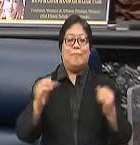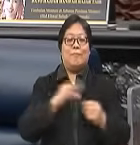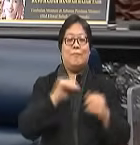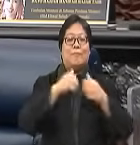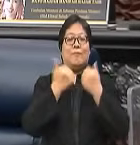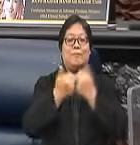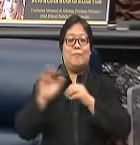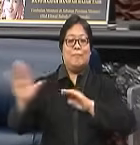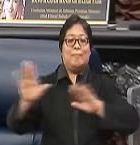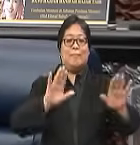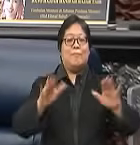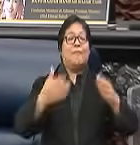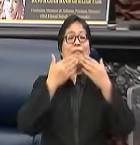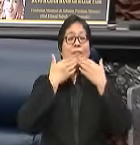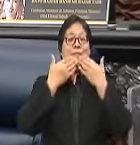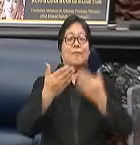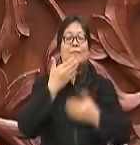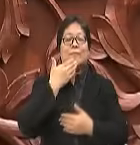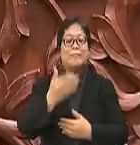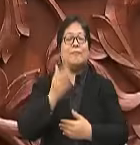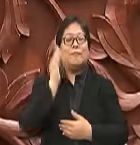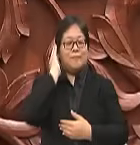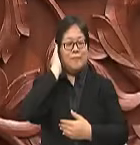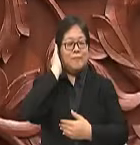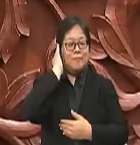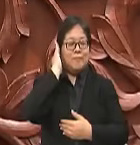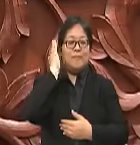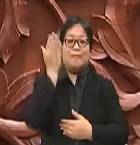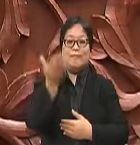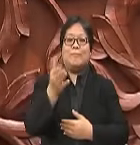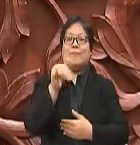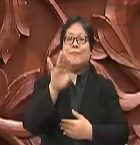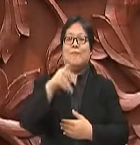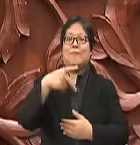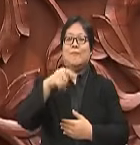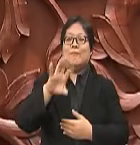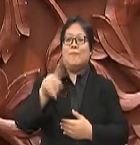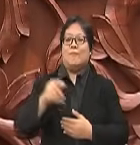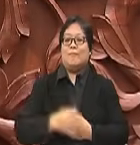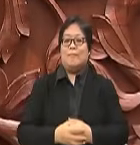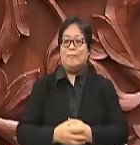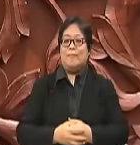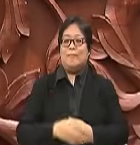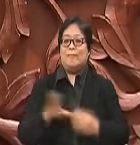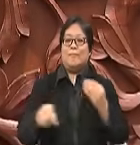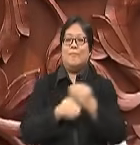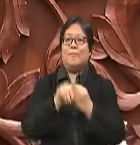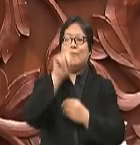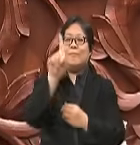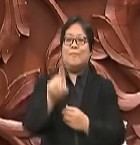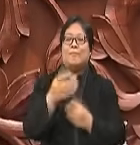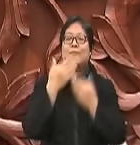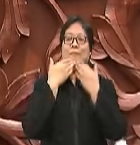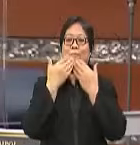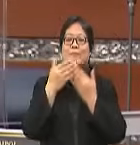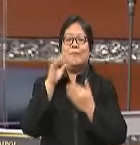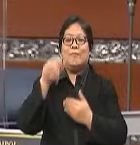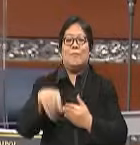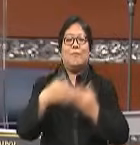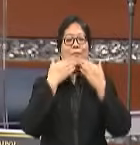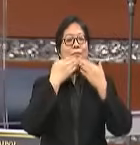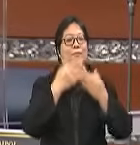agensi masing-masing sekian terima kasih sudah Rachel tembok palet oleh sih warna gold musim 3